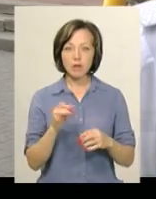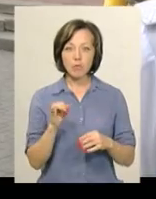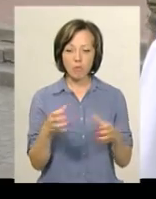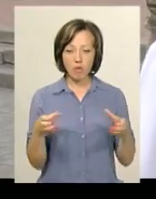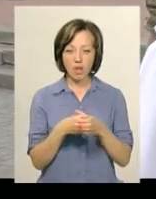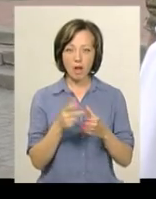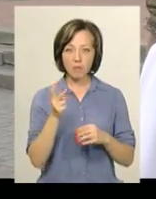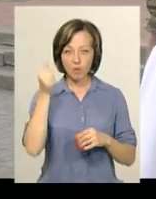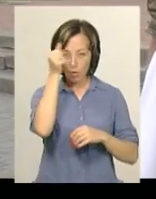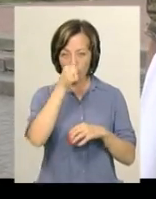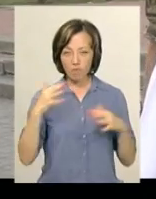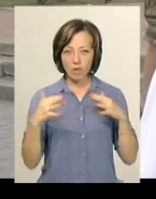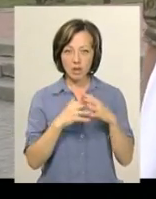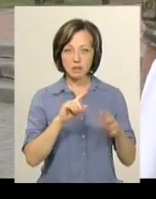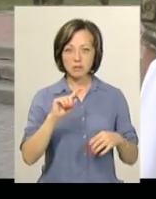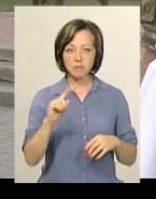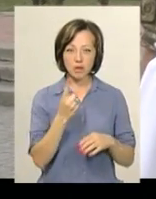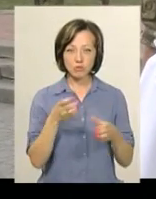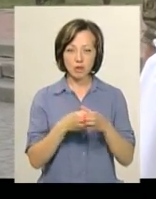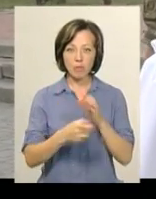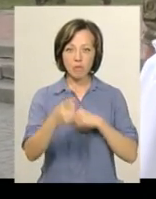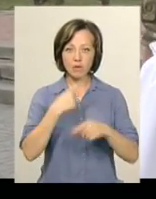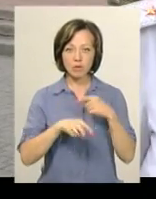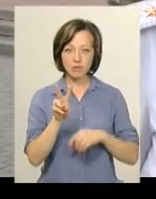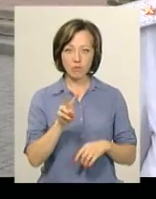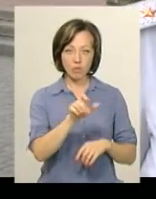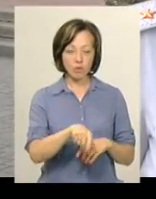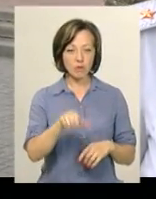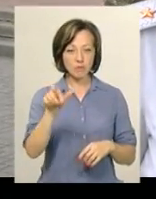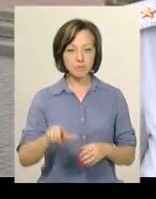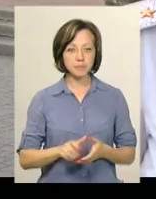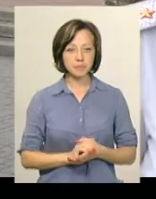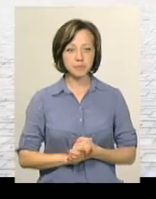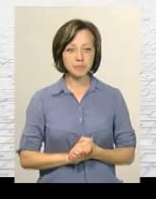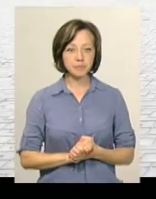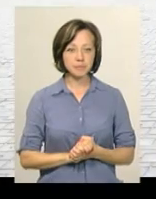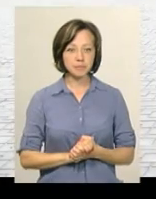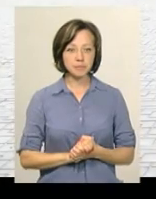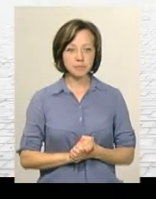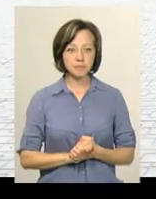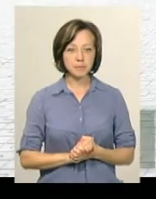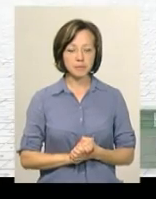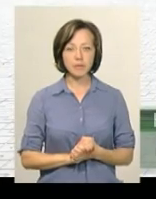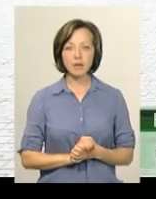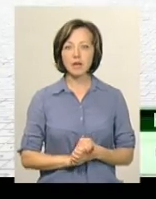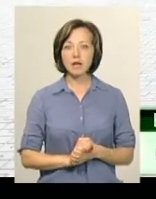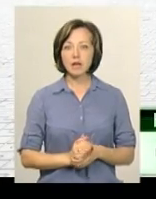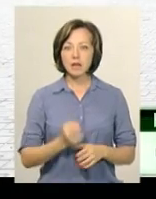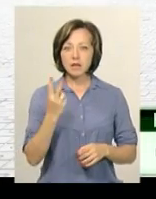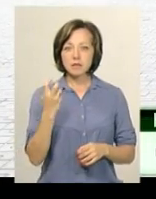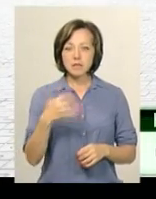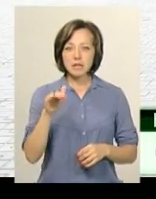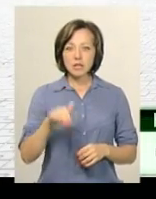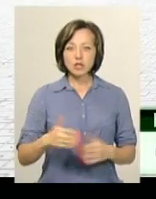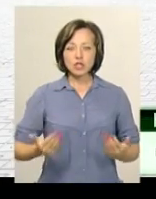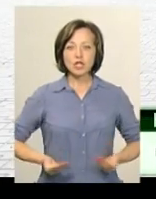якому я півтора року воював, з першого його складу повернулися лише двоє. Возвратили всього два чоловіка. 250 тисяч жителів області